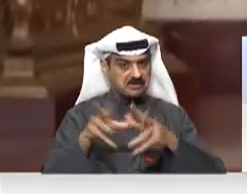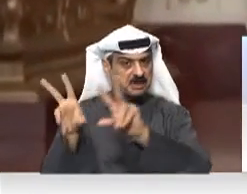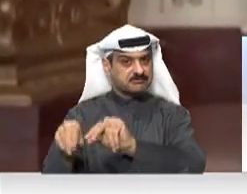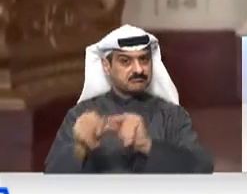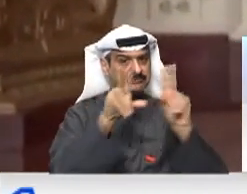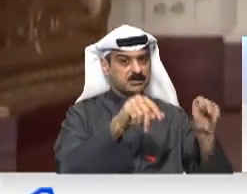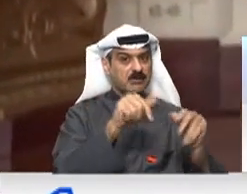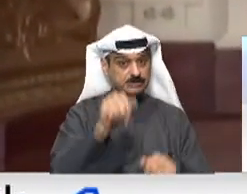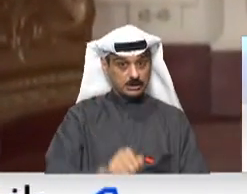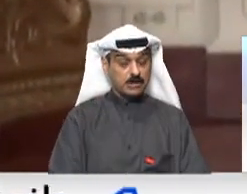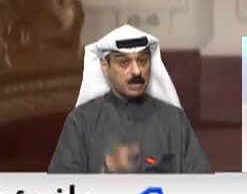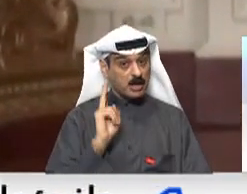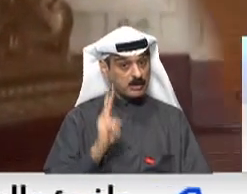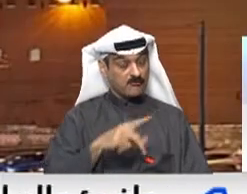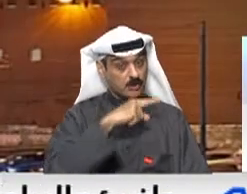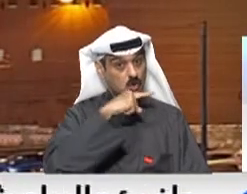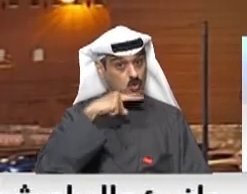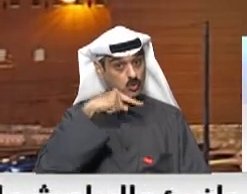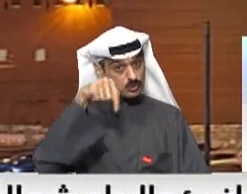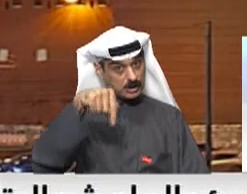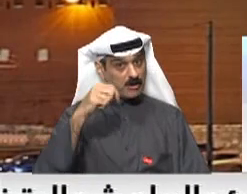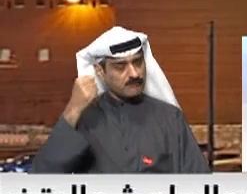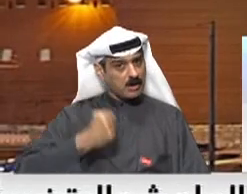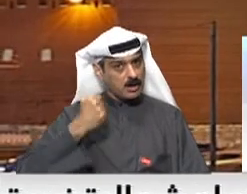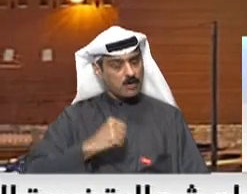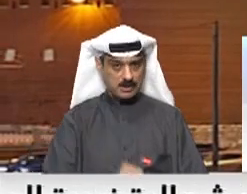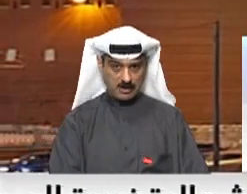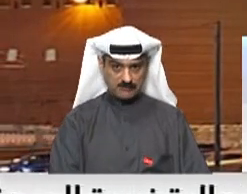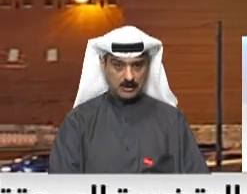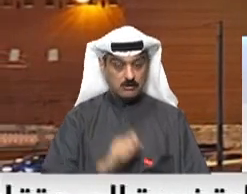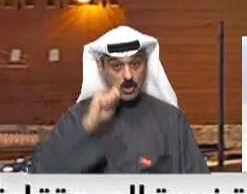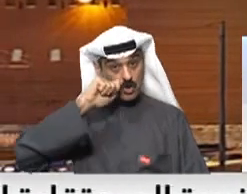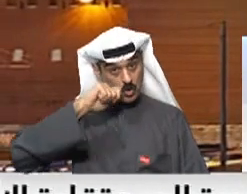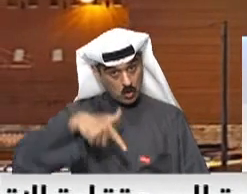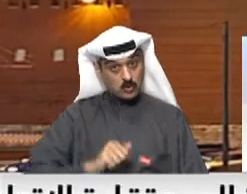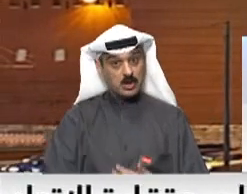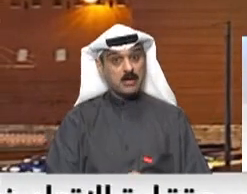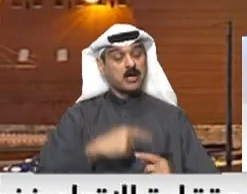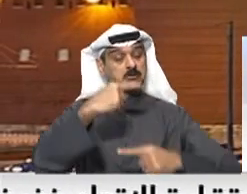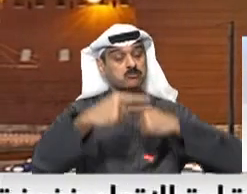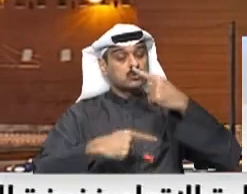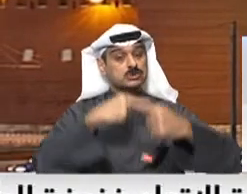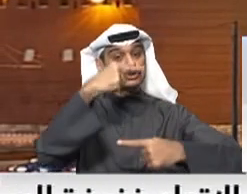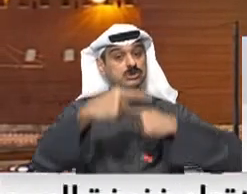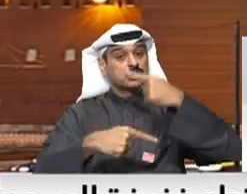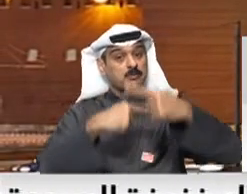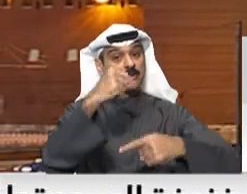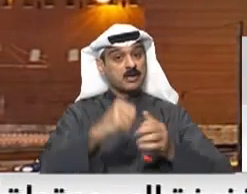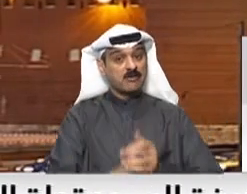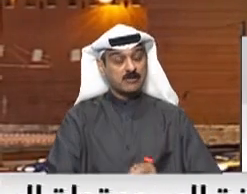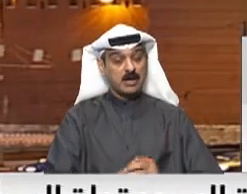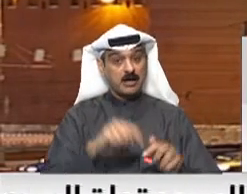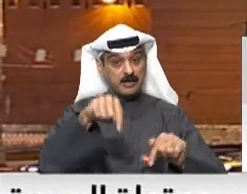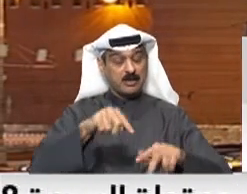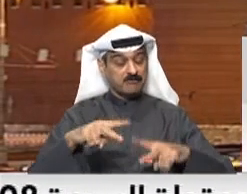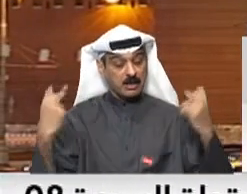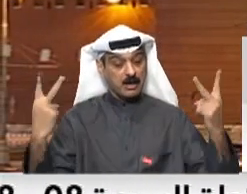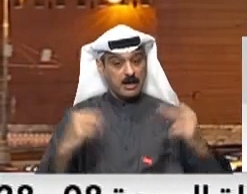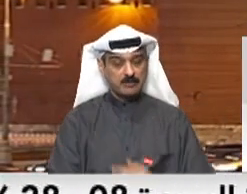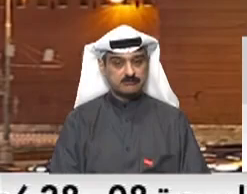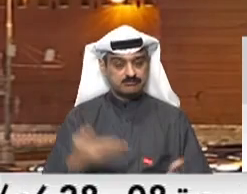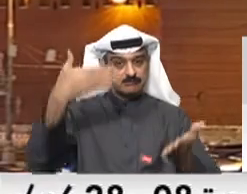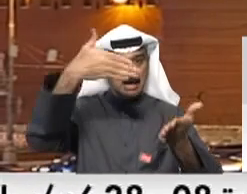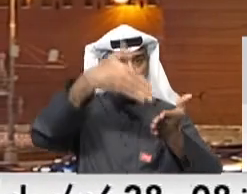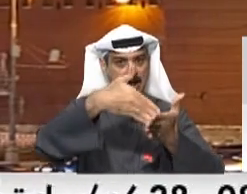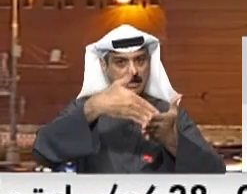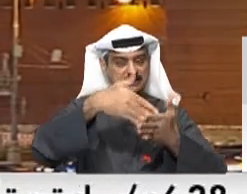جدية تهديدات بوتين، إلا أن أوكرانيا والغرب استمروا بما اعتبره الكرملين استفزازا حتى حانت